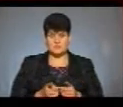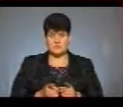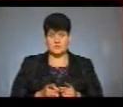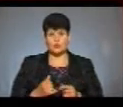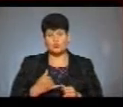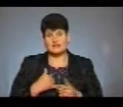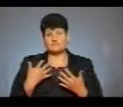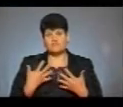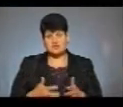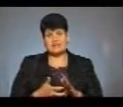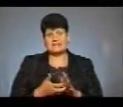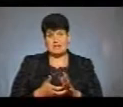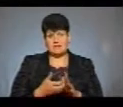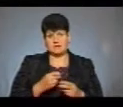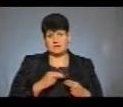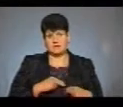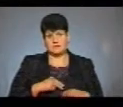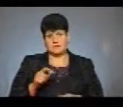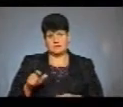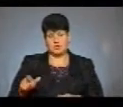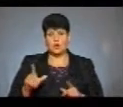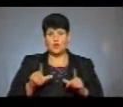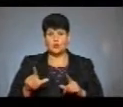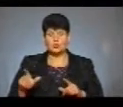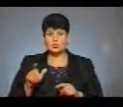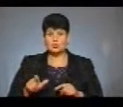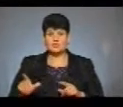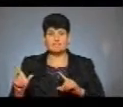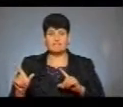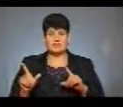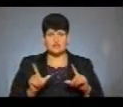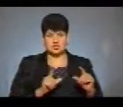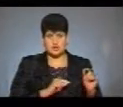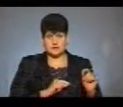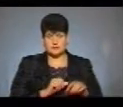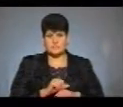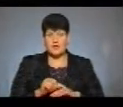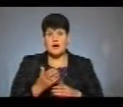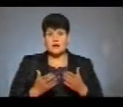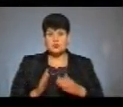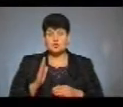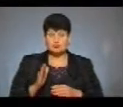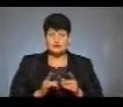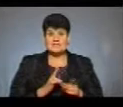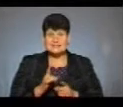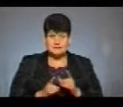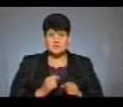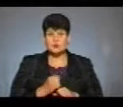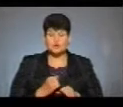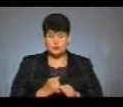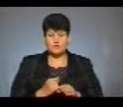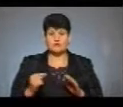брак робітничих кадрів. Тому що люди виїжджають через низький рівень заробітної плати. А якщо будуть такі зміни запроваджені, то